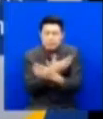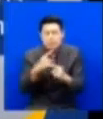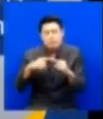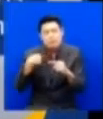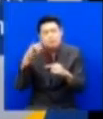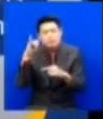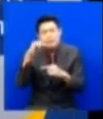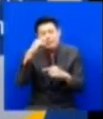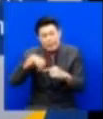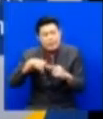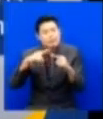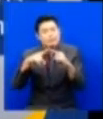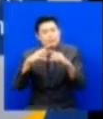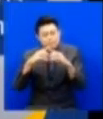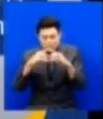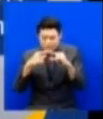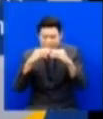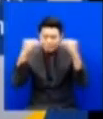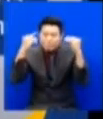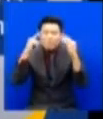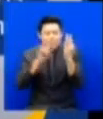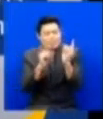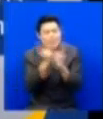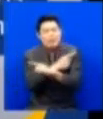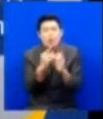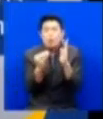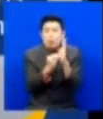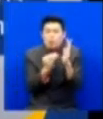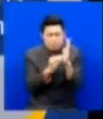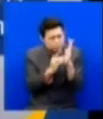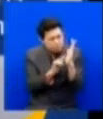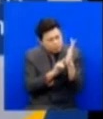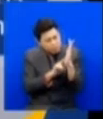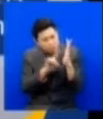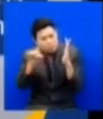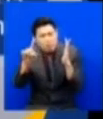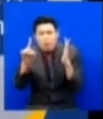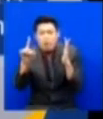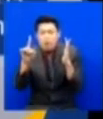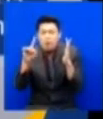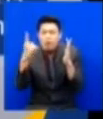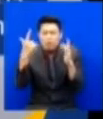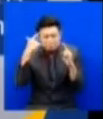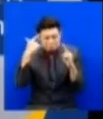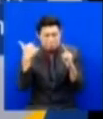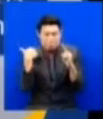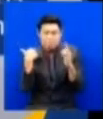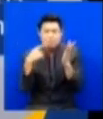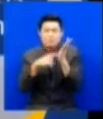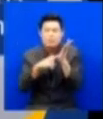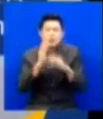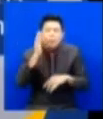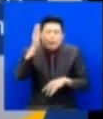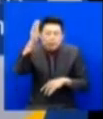มายเนี่ยบินแทนนะคะ อะไรกรุงเทพเมื่อกี้กรุงเทพลอสแองเจลิสด้วยเหรออ ันนั้นคือ